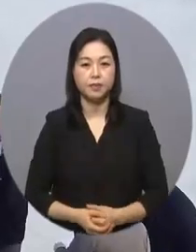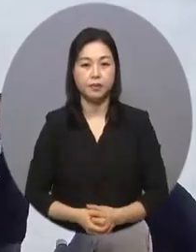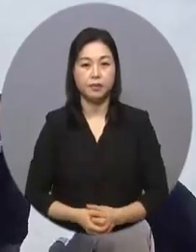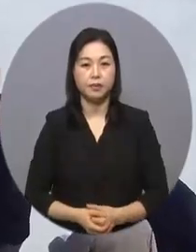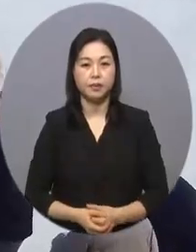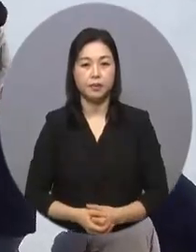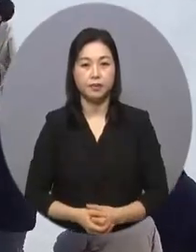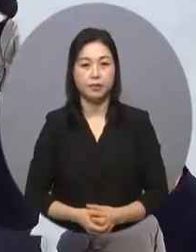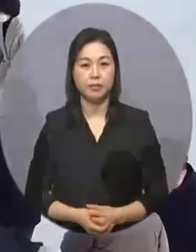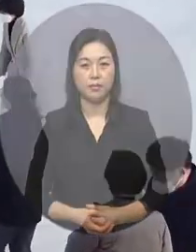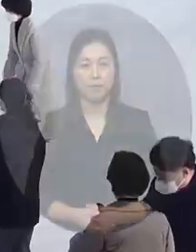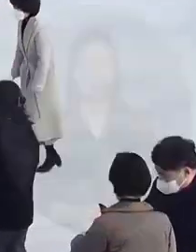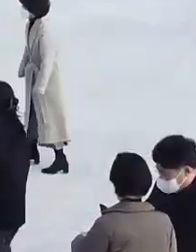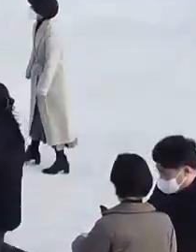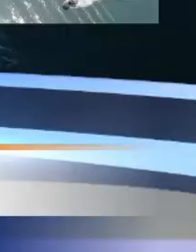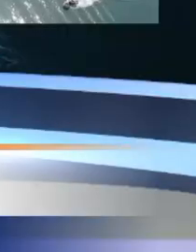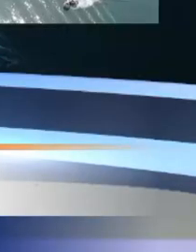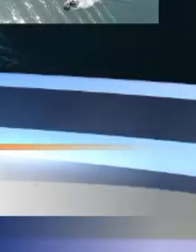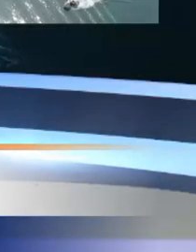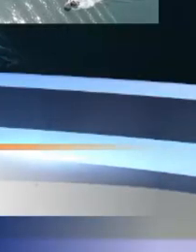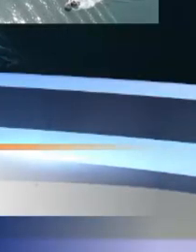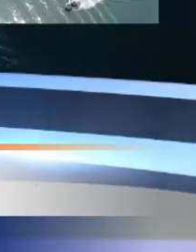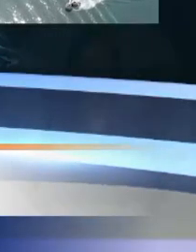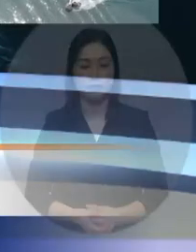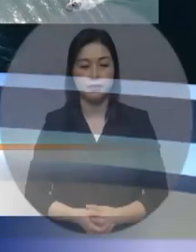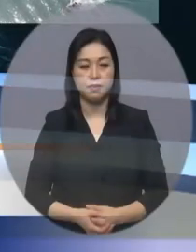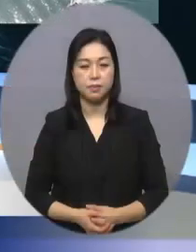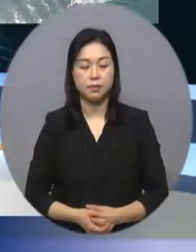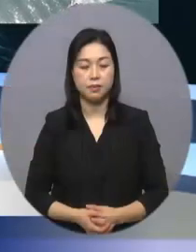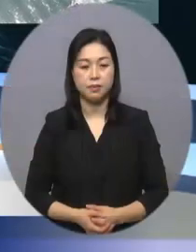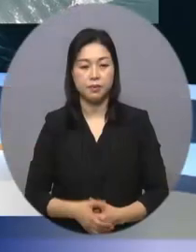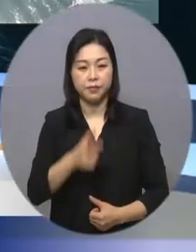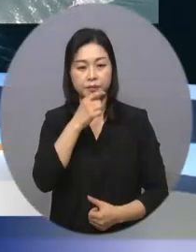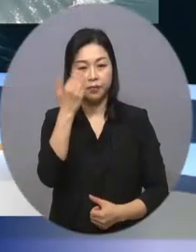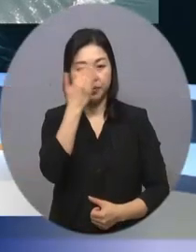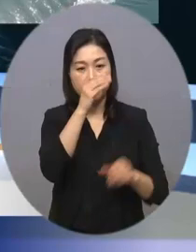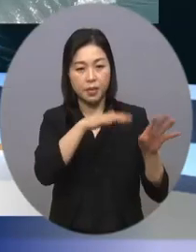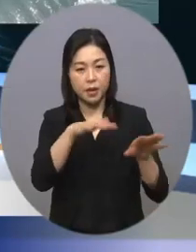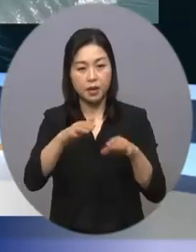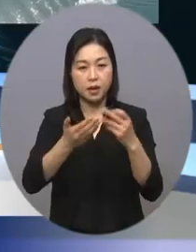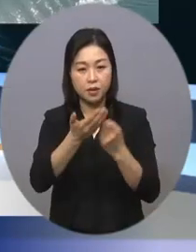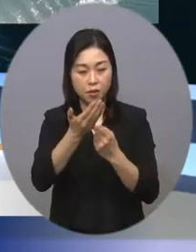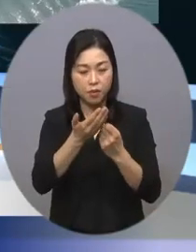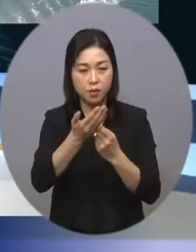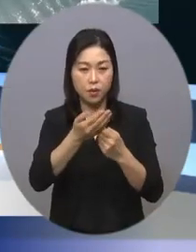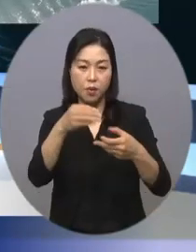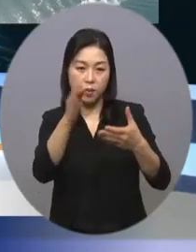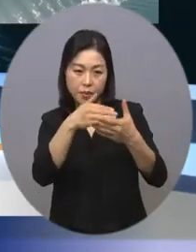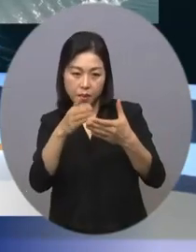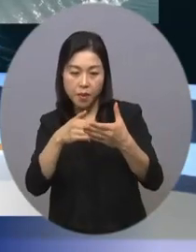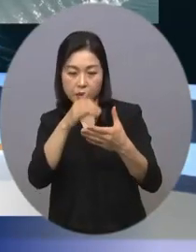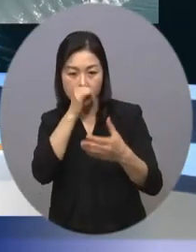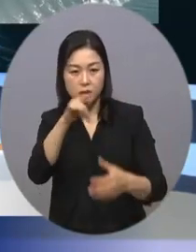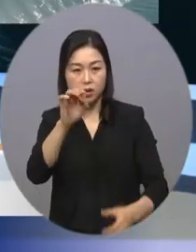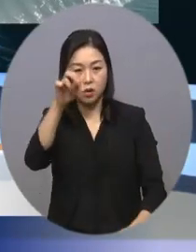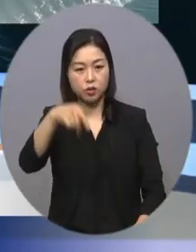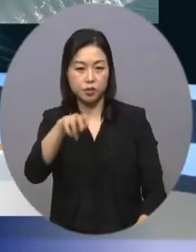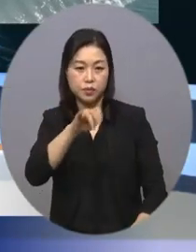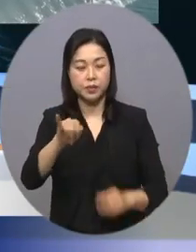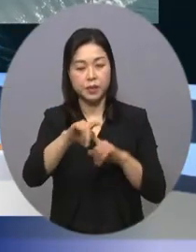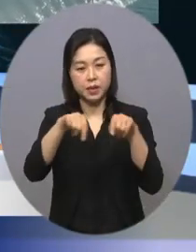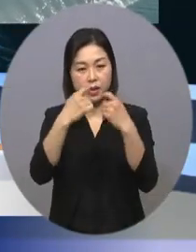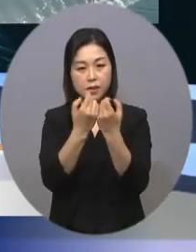뉴스 이영춘입니다. 여수의 바다와 섬을 섬세한 붓터치로 표현한 정유미 작가의